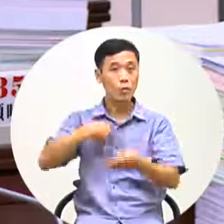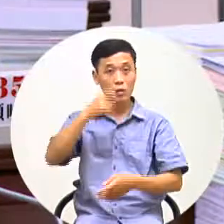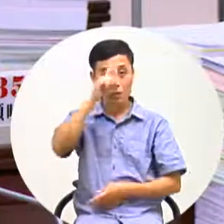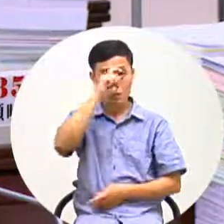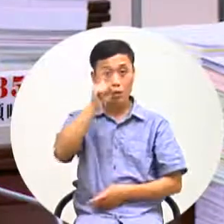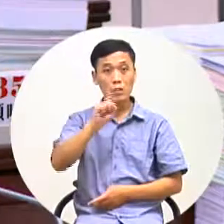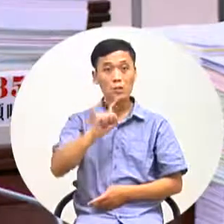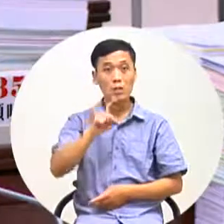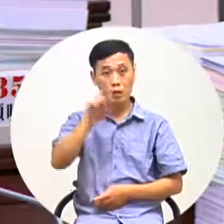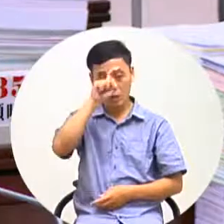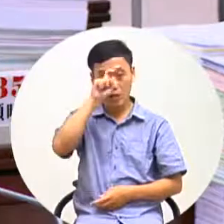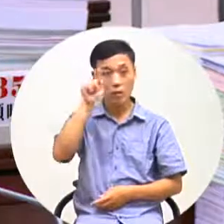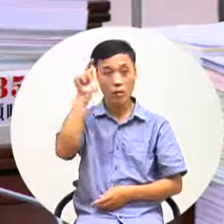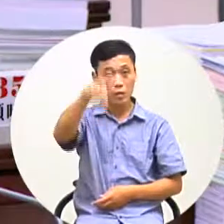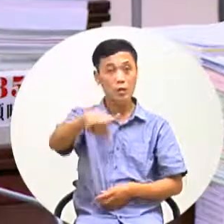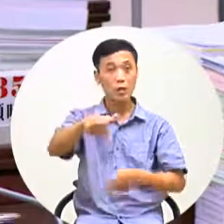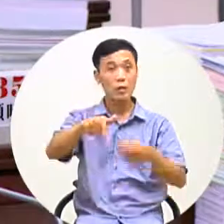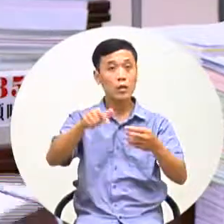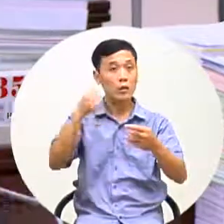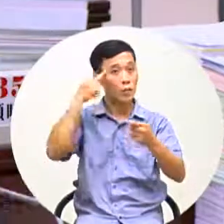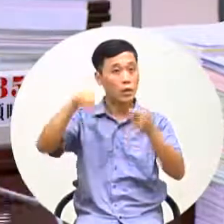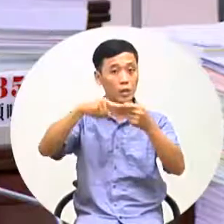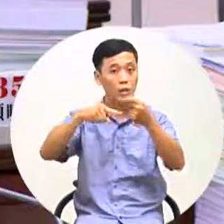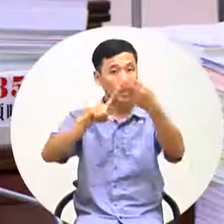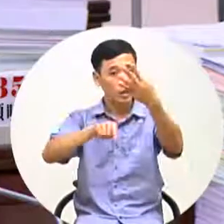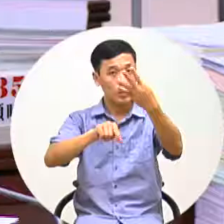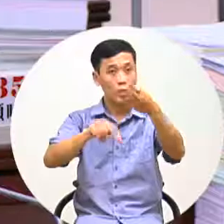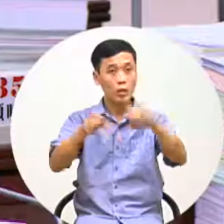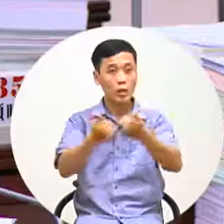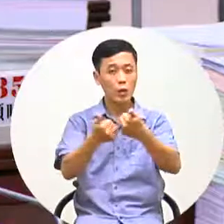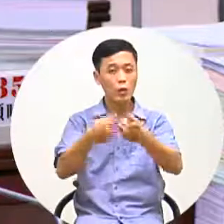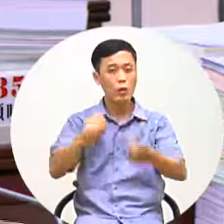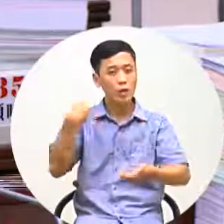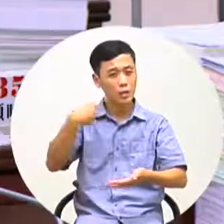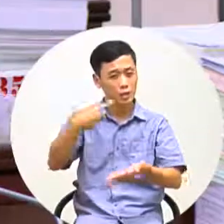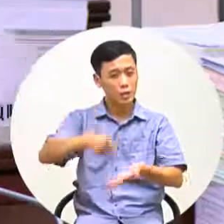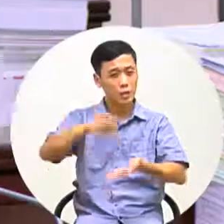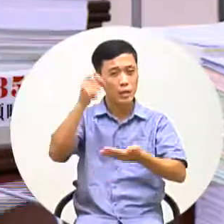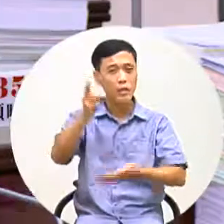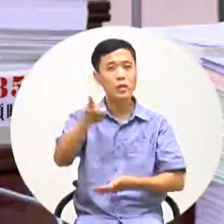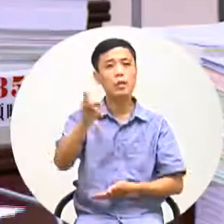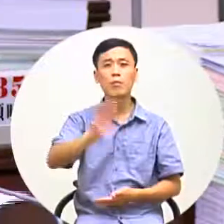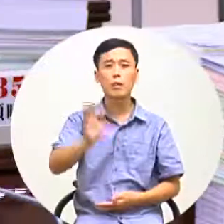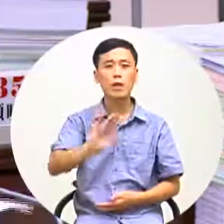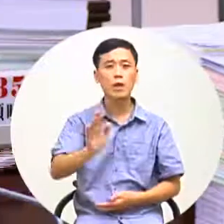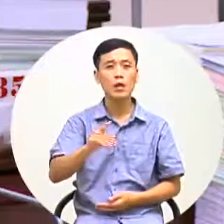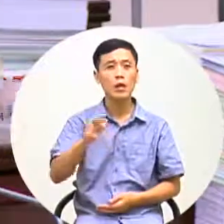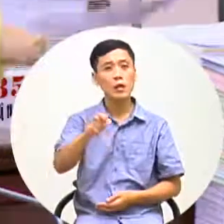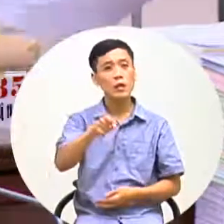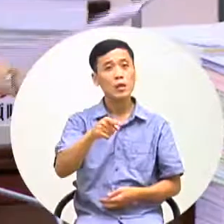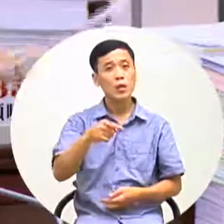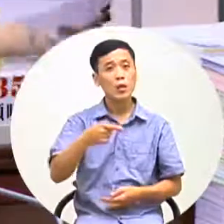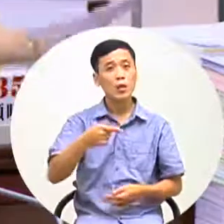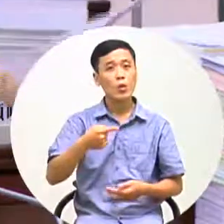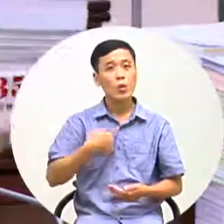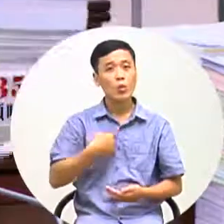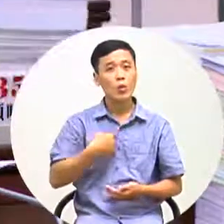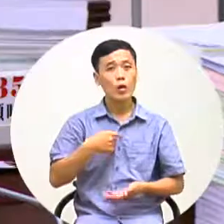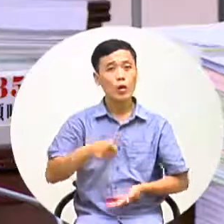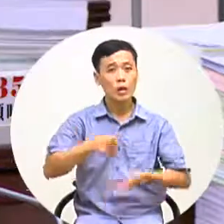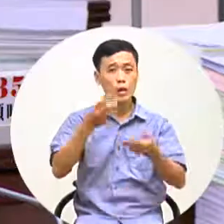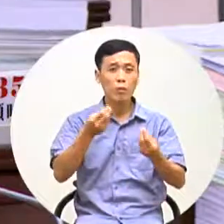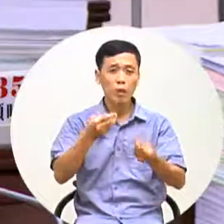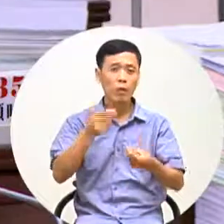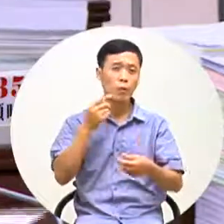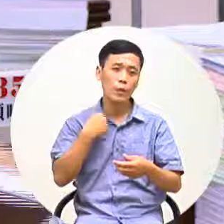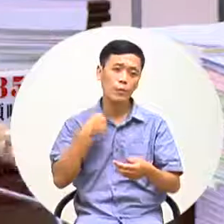四月大会，卖阁给我讲这啊啦，这讲这都无成就感，你无成就感，我也无成就感，无民主。他讲咱咧无做代